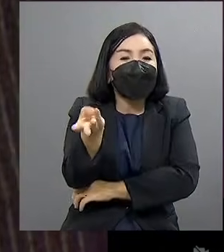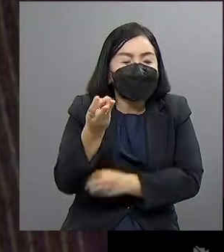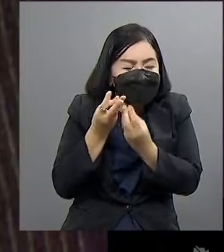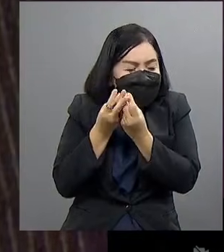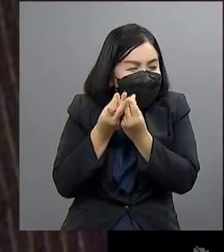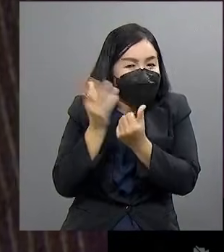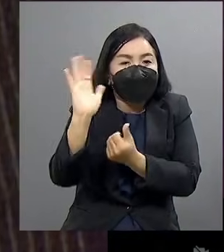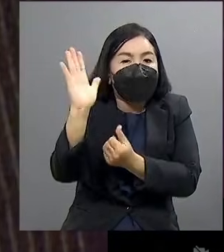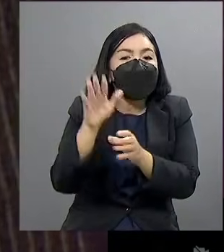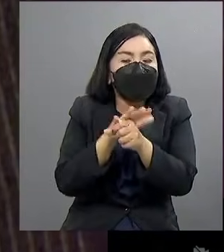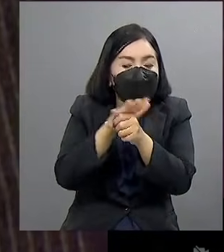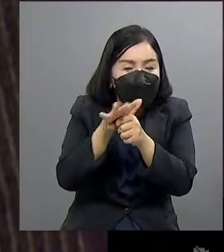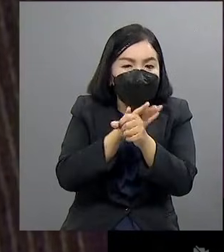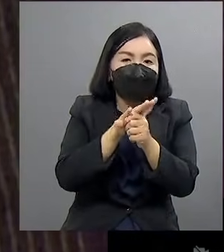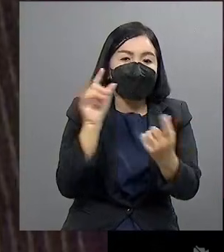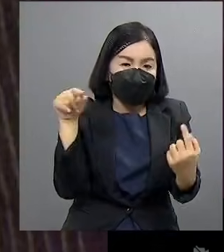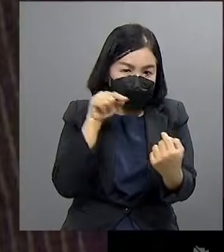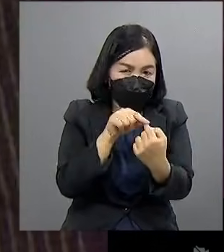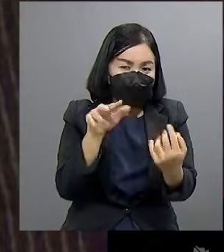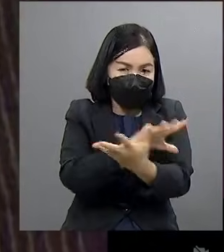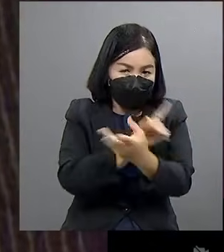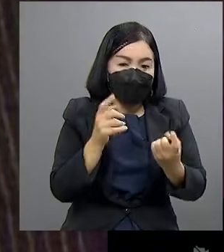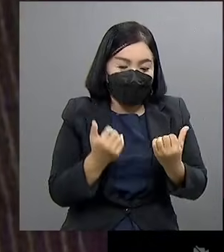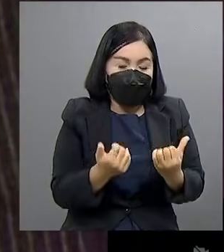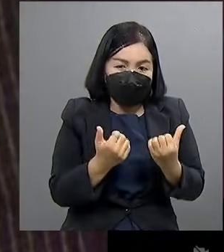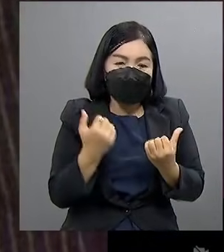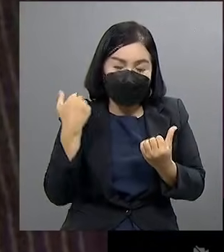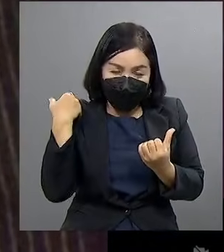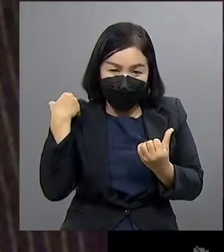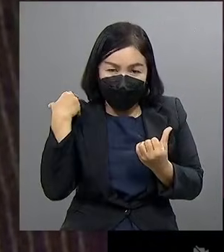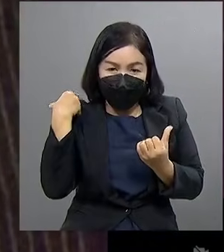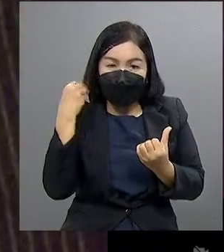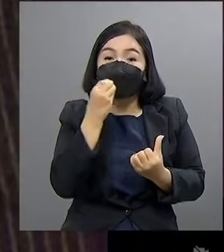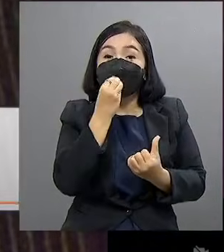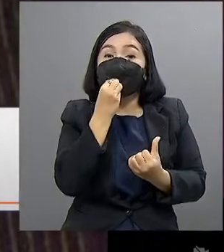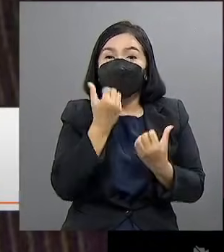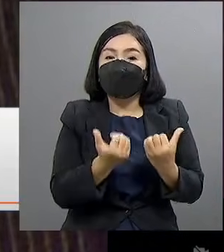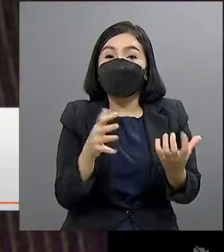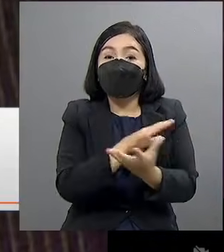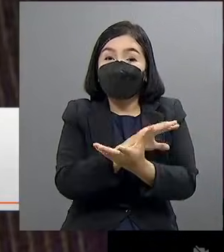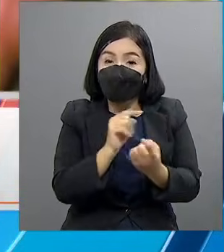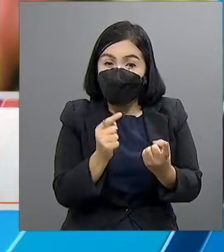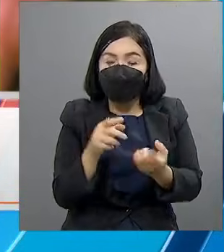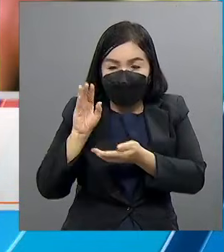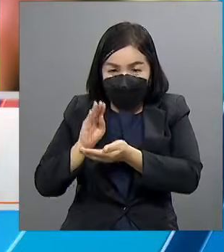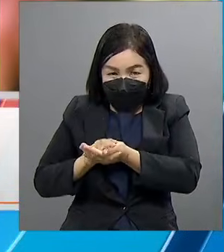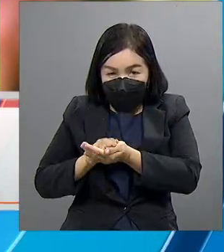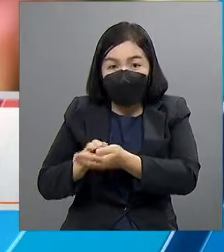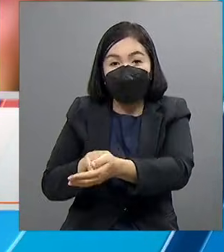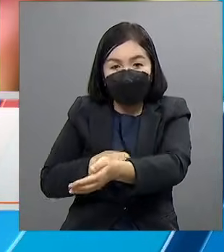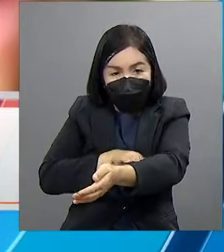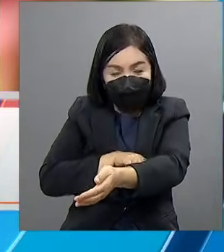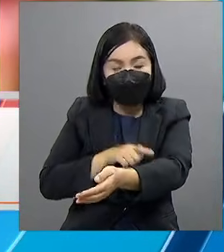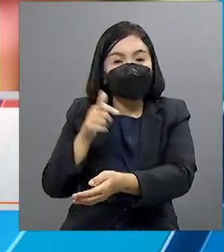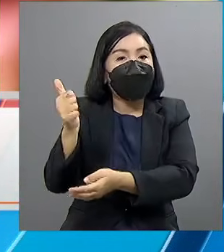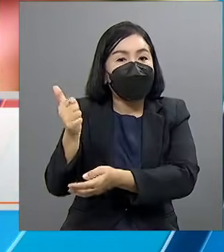ข้ากับคนยุคใหม่อะไรแบบนี้ค่ะแล้วก็เขาเรียกอะไรอ่ะสามารถเก็บได้ไม่ใส่วัตถุกันเสียไม่ใส่สี